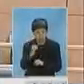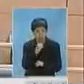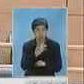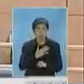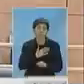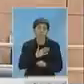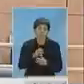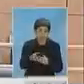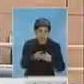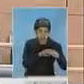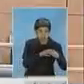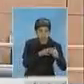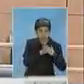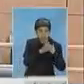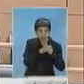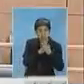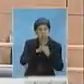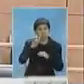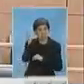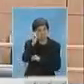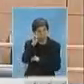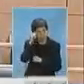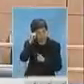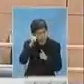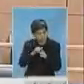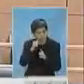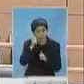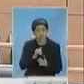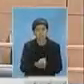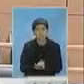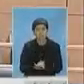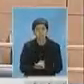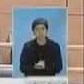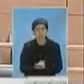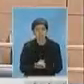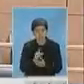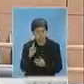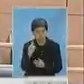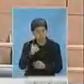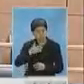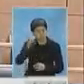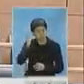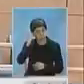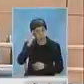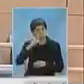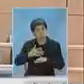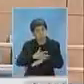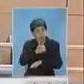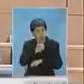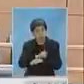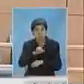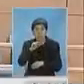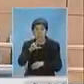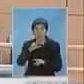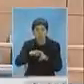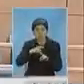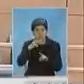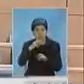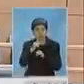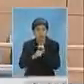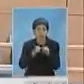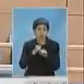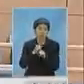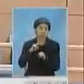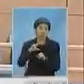ผมก็ออกไปต่อสู้ที่สนามหลวงพลเอกสนธิคงจำผมได้ฮะวันแรกที่ผมขึ้นเวทีทางการเมืองคือ 23มีนาคม